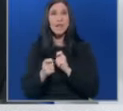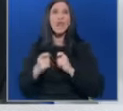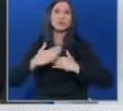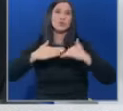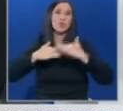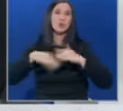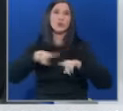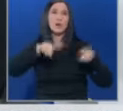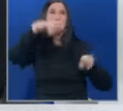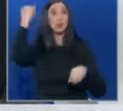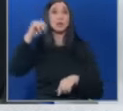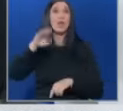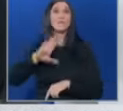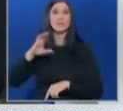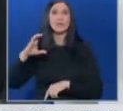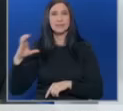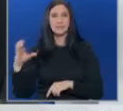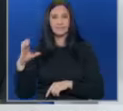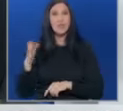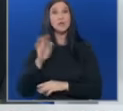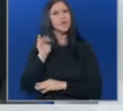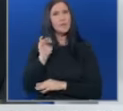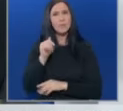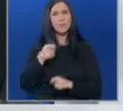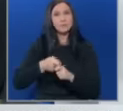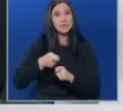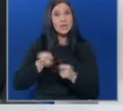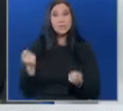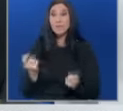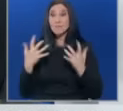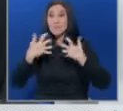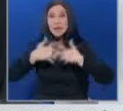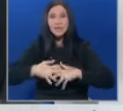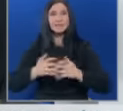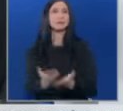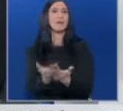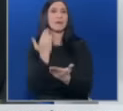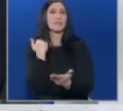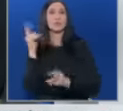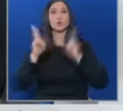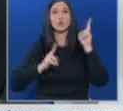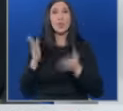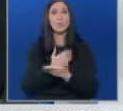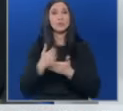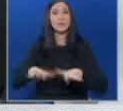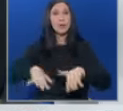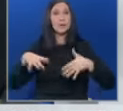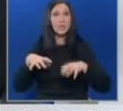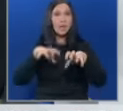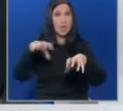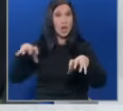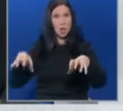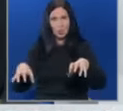на прокуратурата и ВСС. Ще бъде създаден механизъм за предварително съгласуване между парламентарните